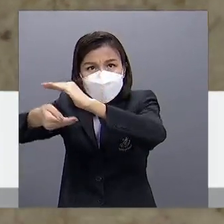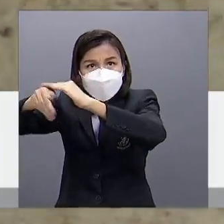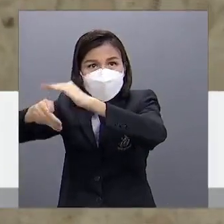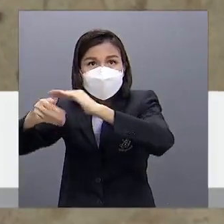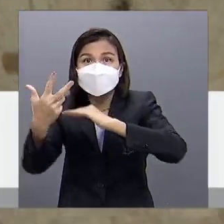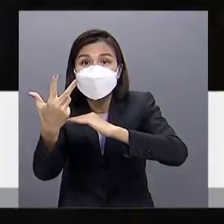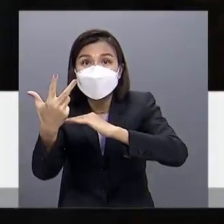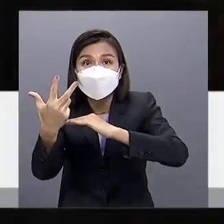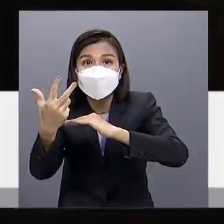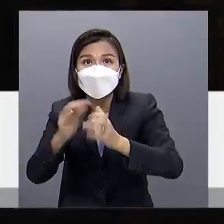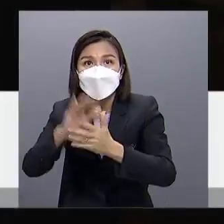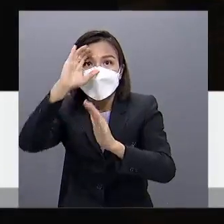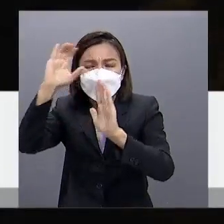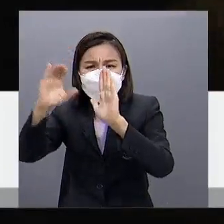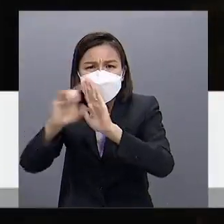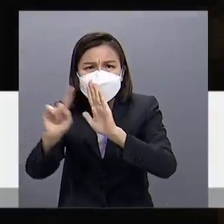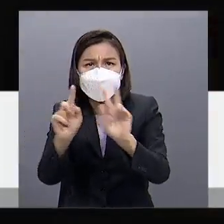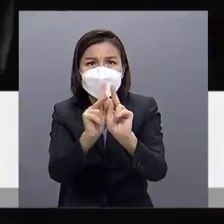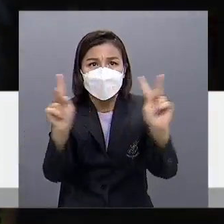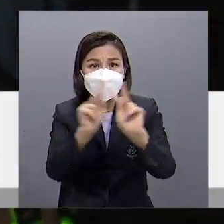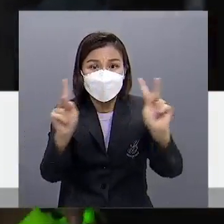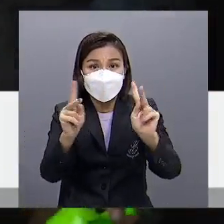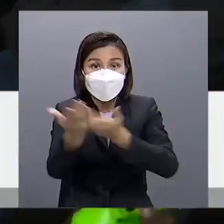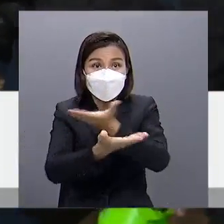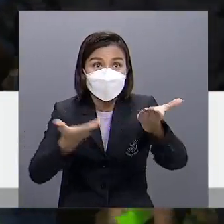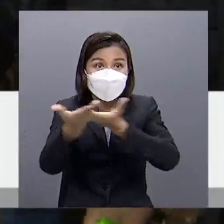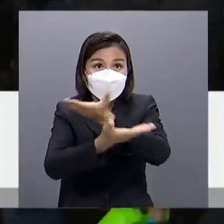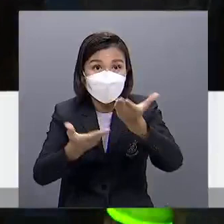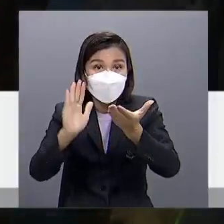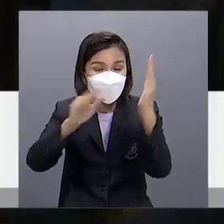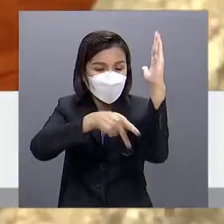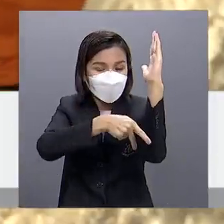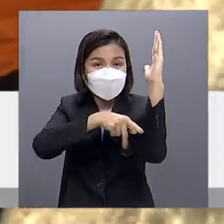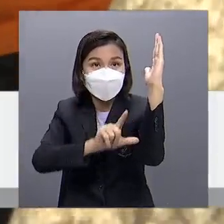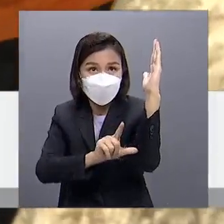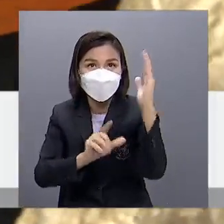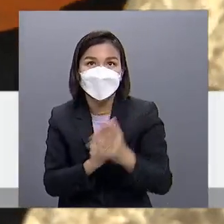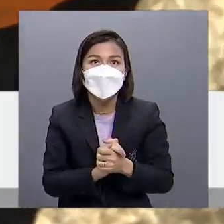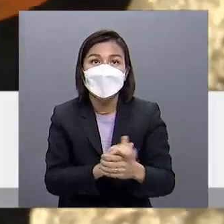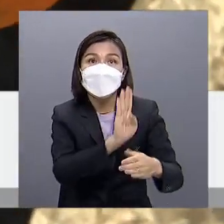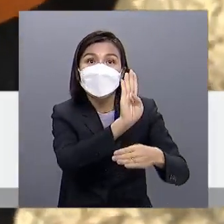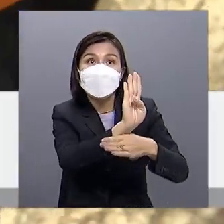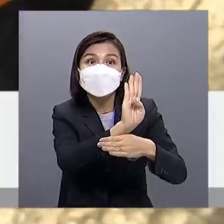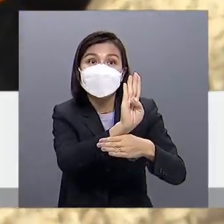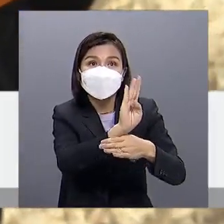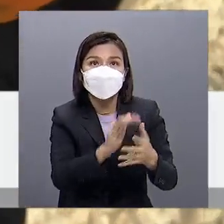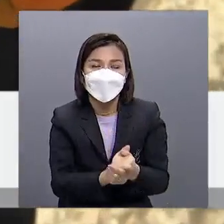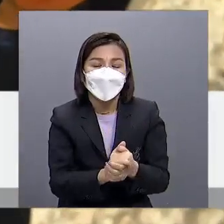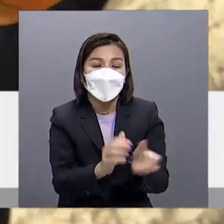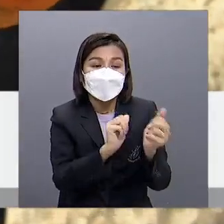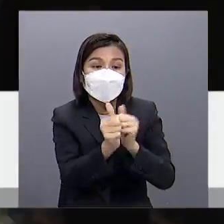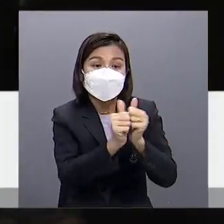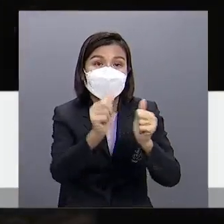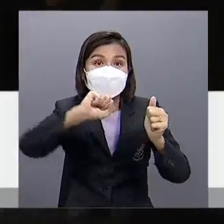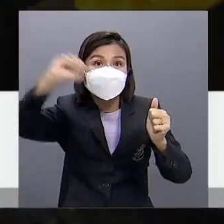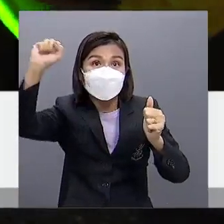ณะตัวแทนคณะกรรมการพิจารณาจัดเก็บอากรรังนกเอ็นจังหวัดพัทลุงนำตัวแทนบริษัทผู้ชนะการเปิดประมูลรังนกในวงเงิน400ล้านบ